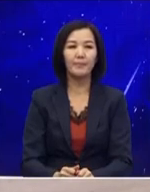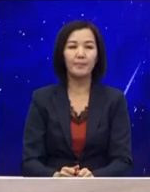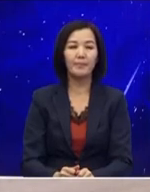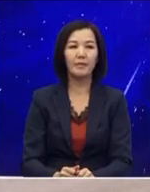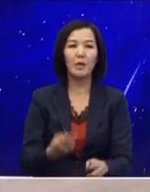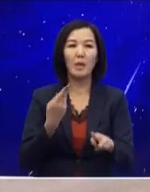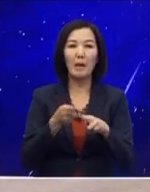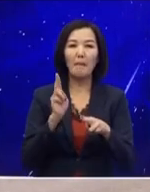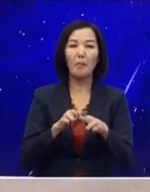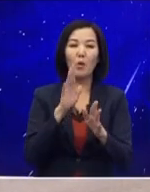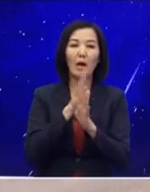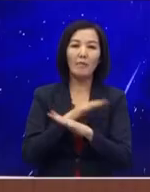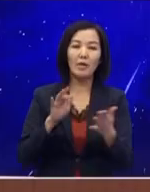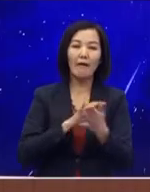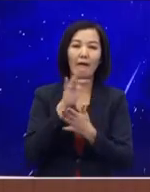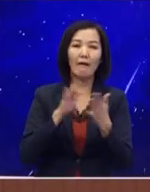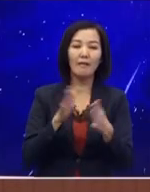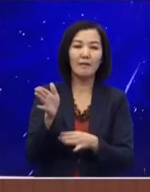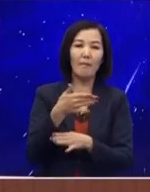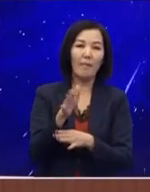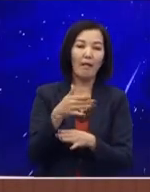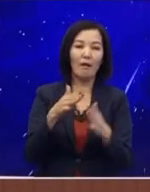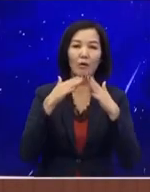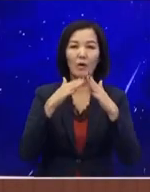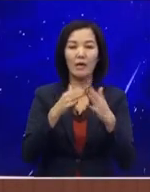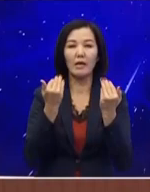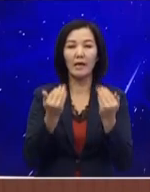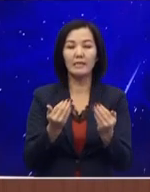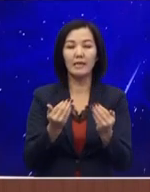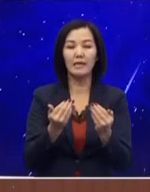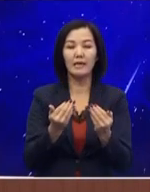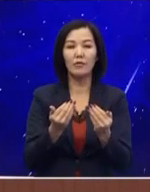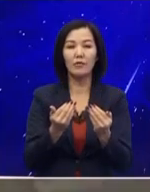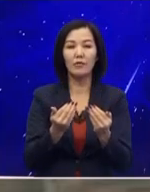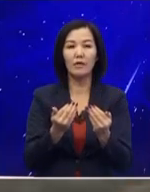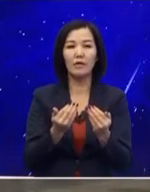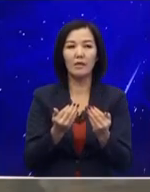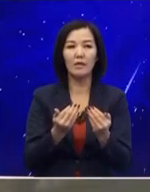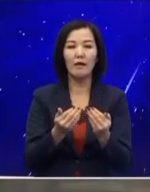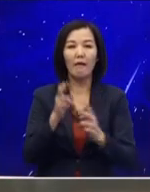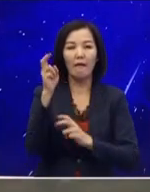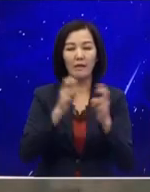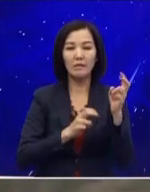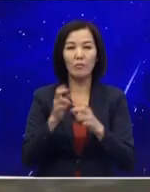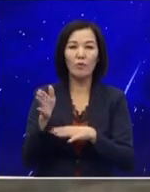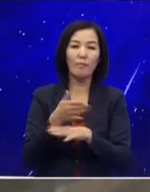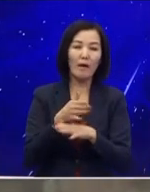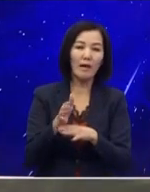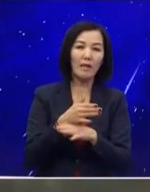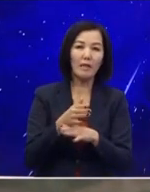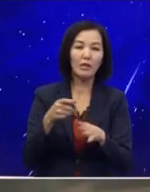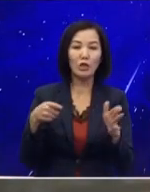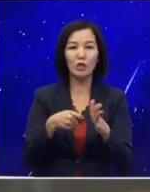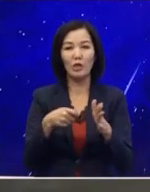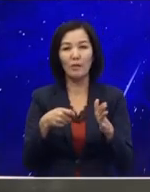Бұл Қапшағай қаласы маңындағы балық өсіру кешені, Қазорганик Продукт серіктестігі, бірегей кәсіпорын, балық қорлармен және жеммен